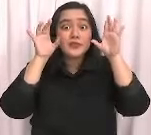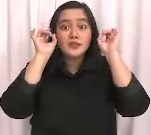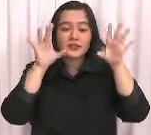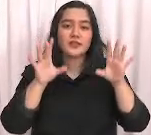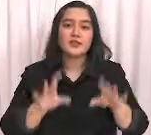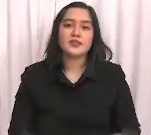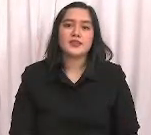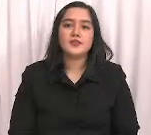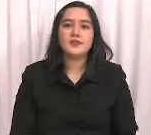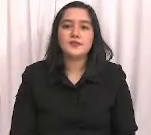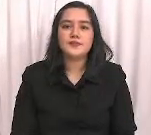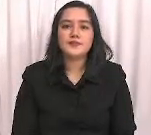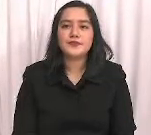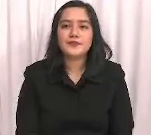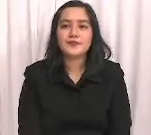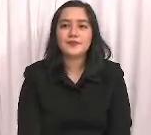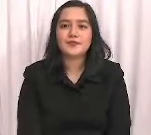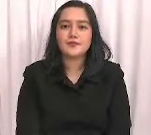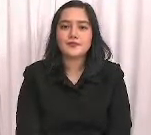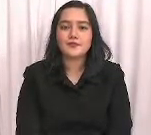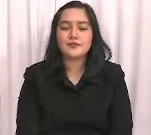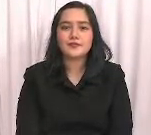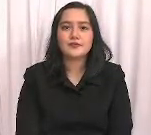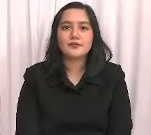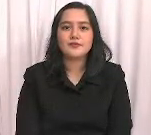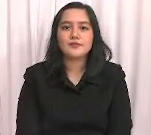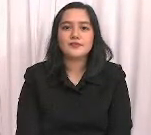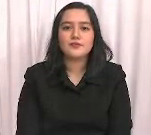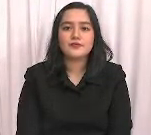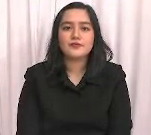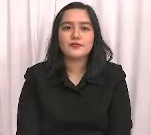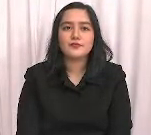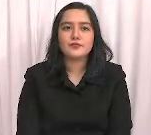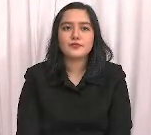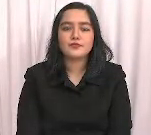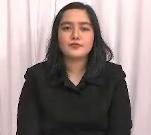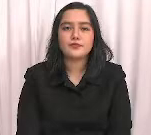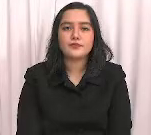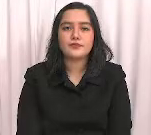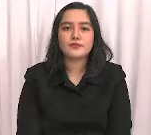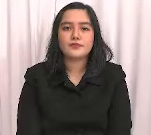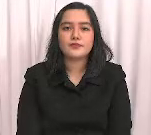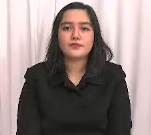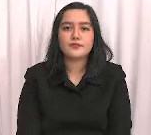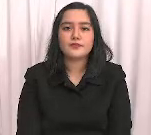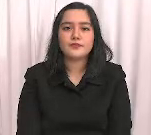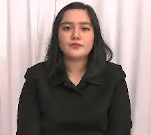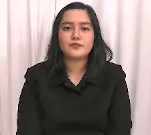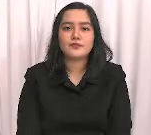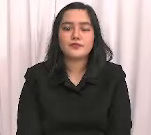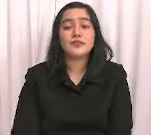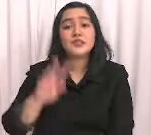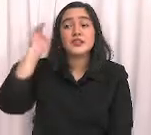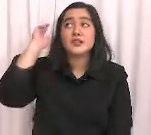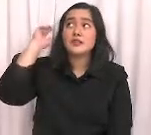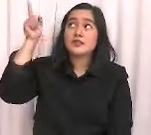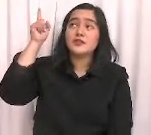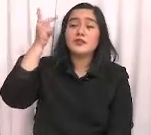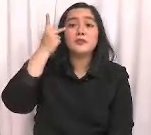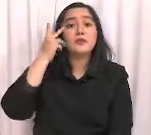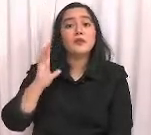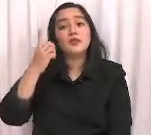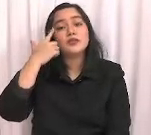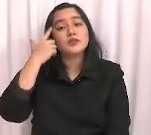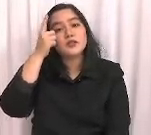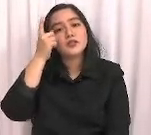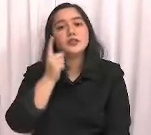maghanap. Na siya naghahanap buhay para hindi na maghahanap buhay yung kanyang asawang lalaki. Yes, Pastor. Now, of course, mauunawaan natin ang uso